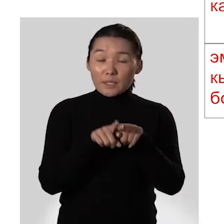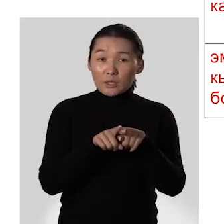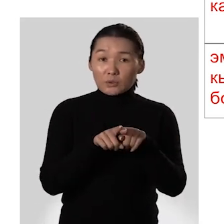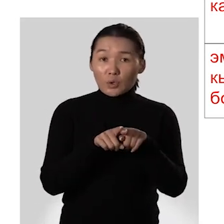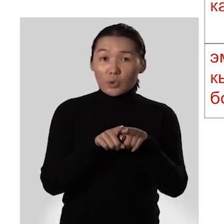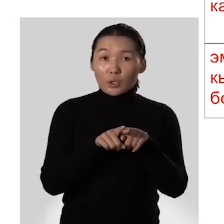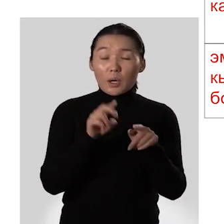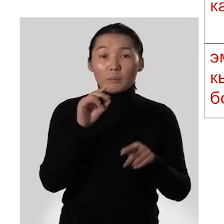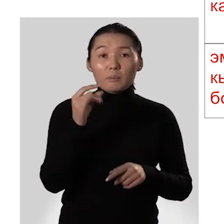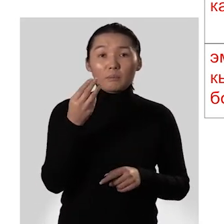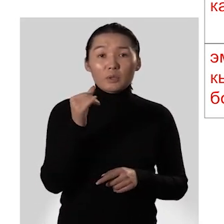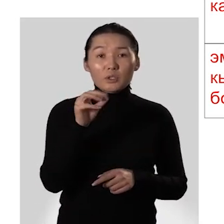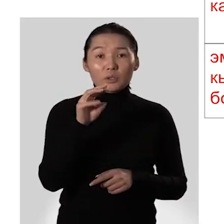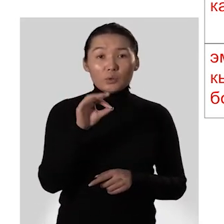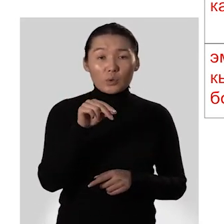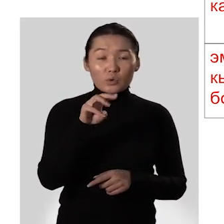бышыктоочтор.